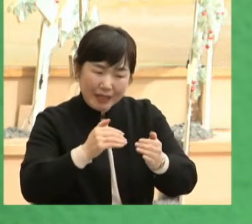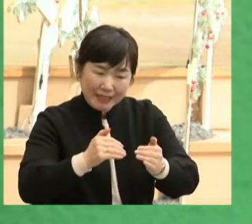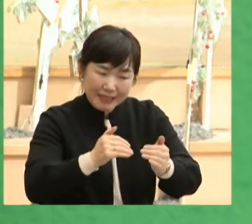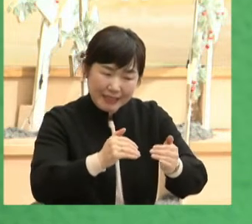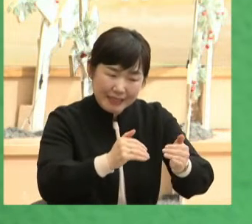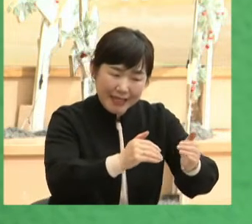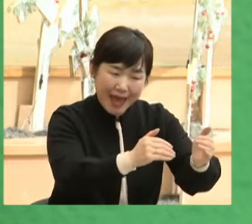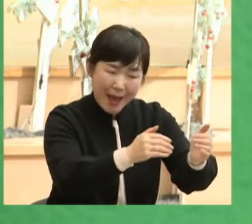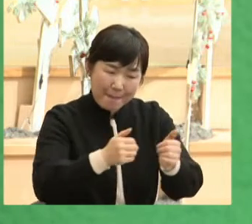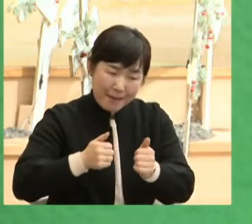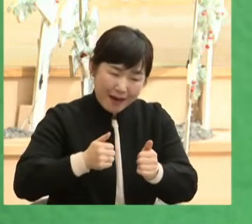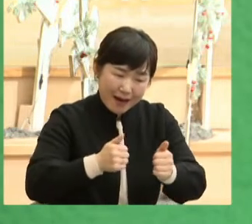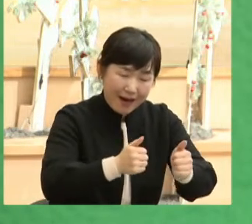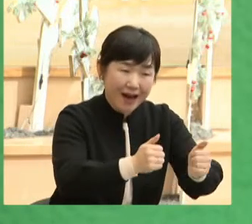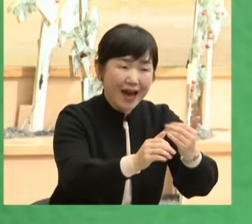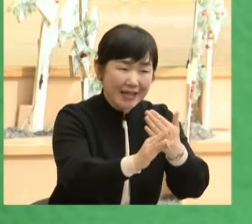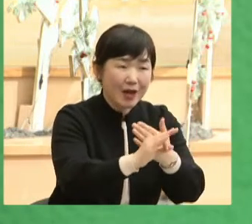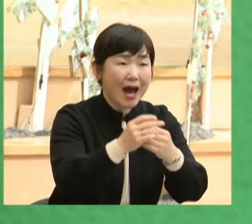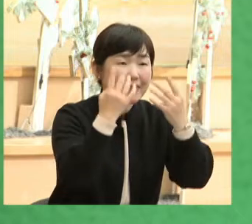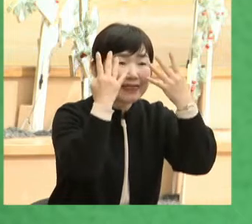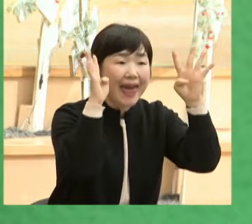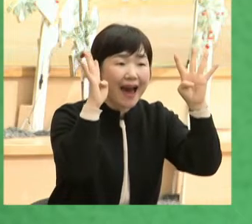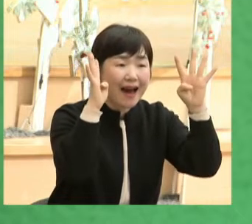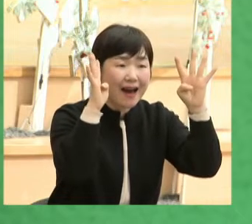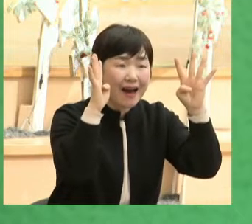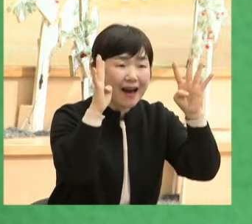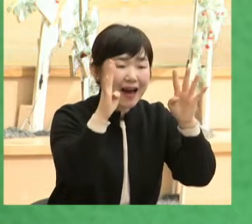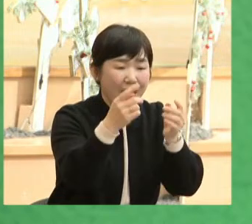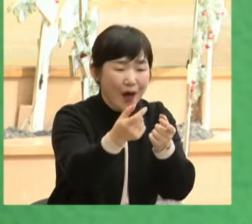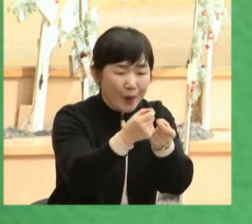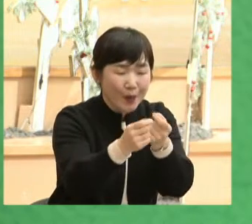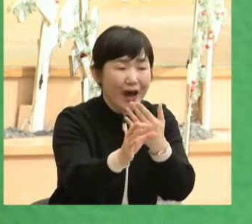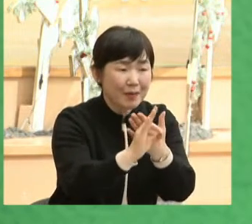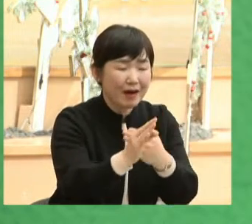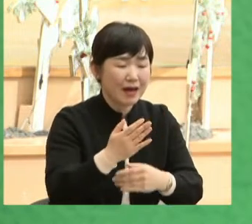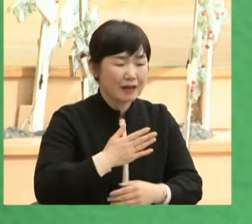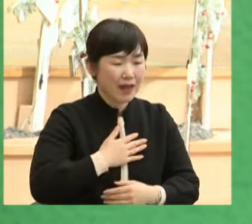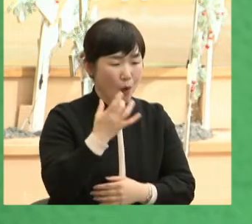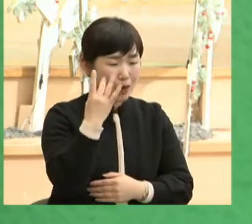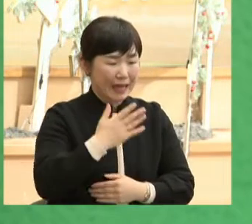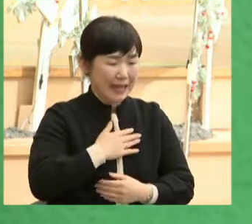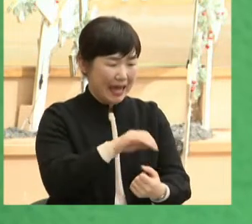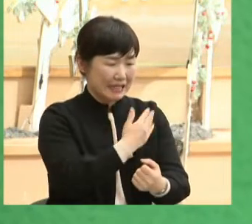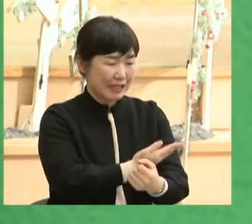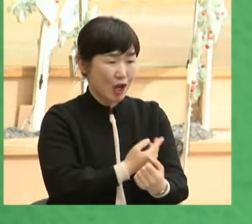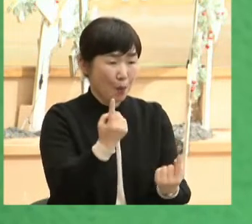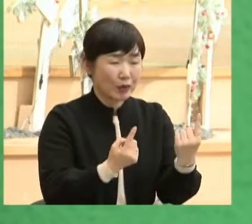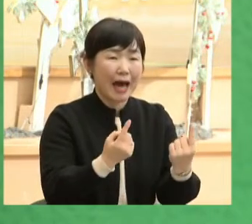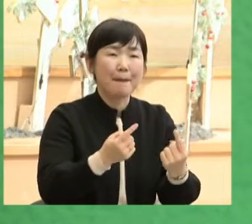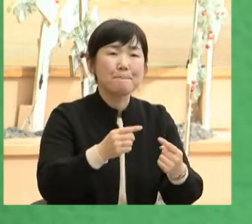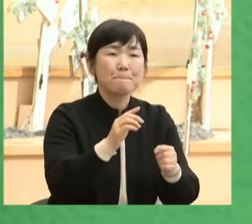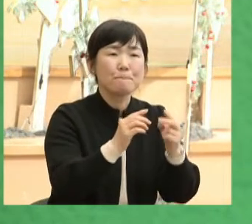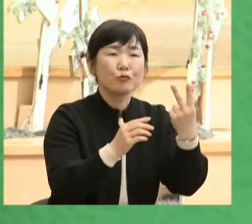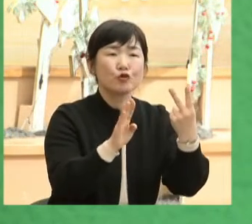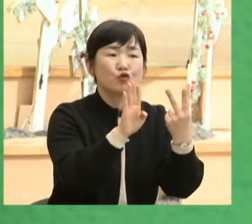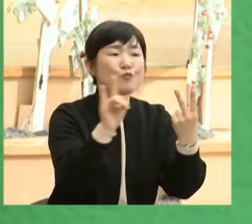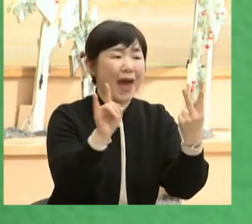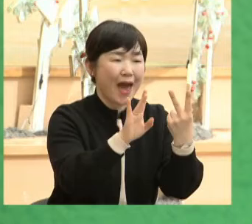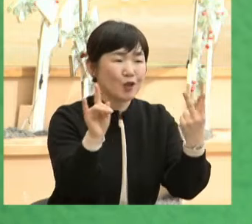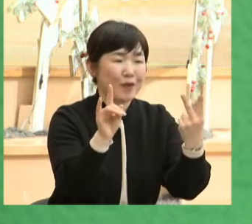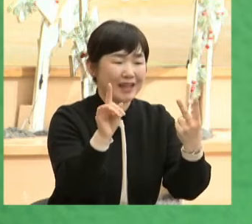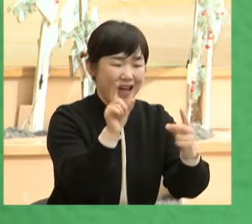딱 성장해서 대학 갈 때가 되어지면 자기 원래 실력대로 갈 수 있는 대학보다 적어도 2단계는